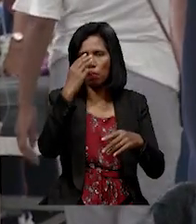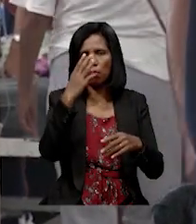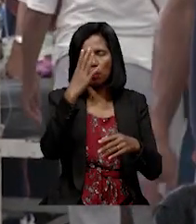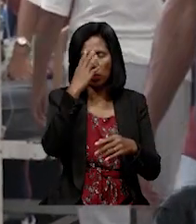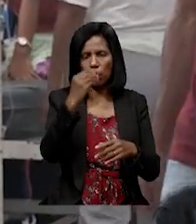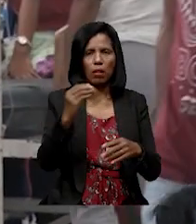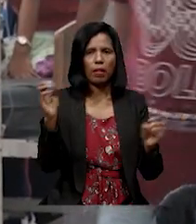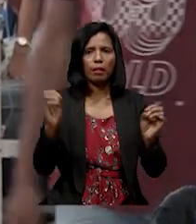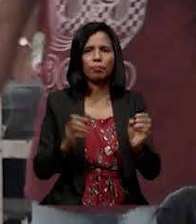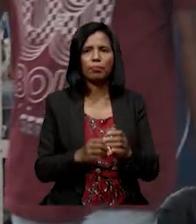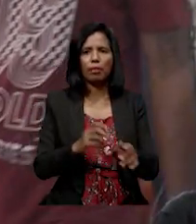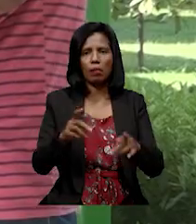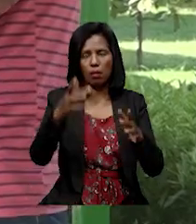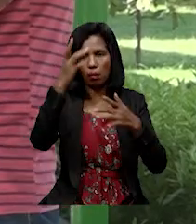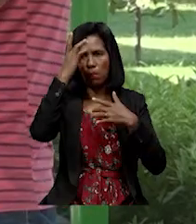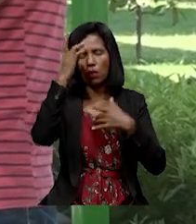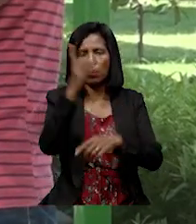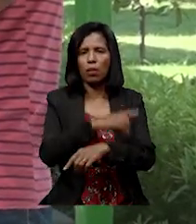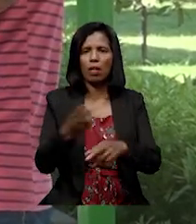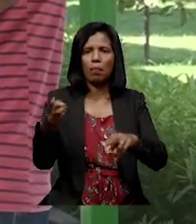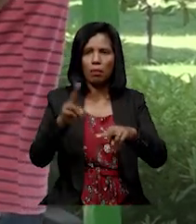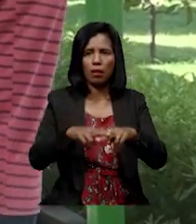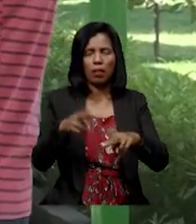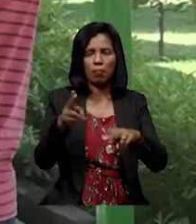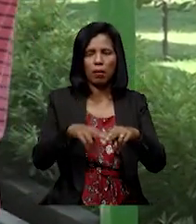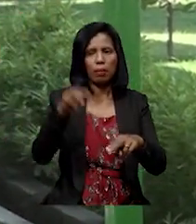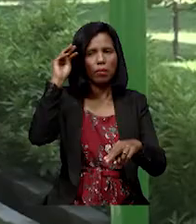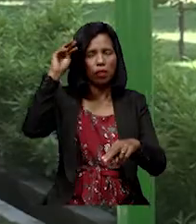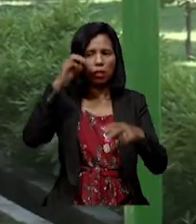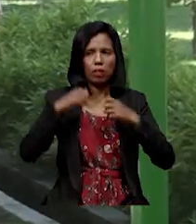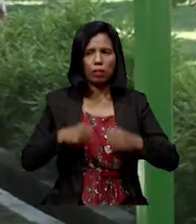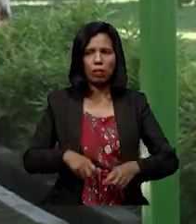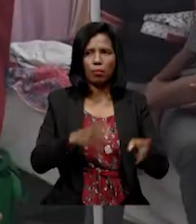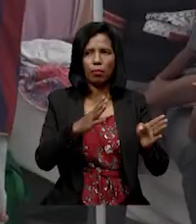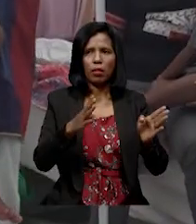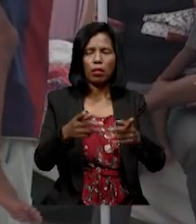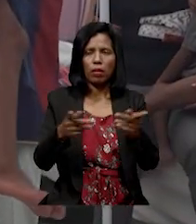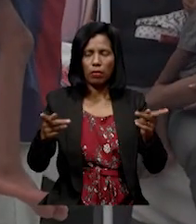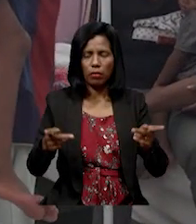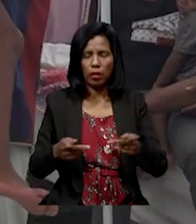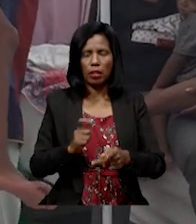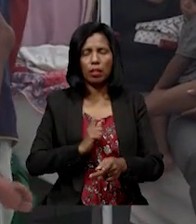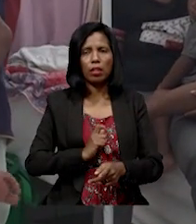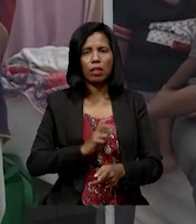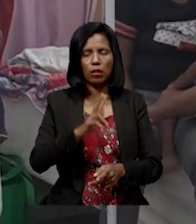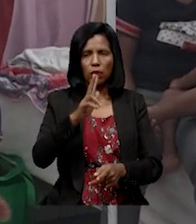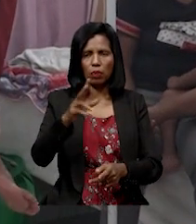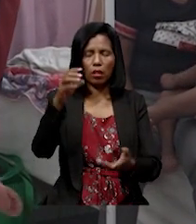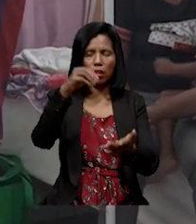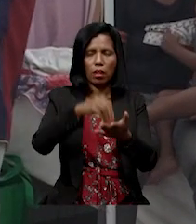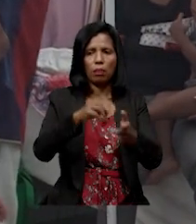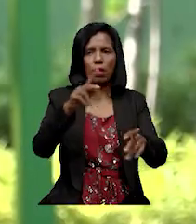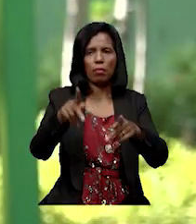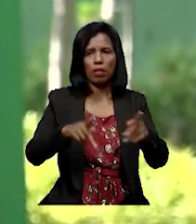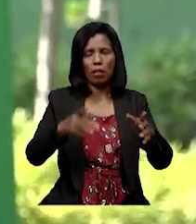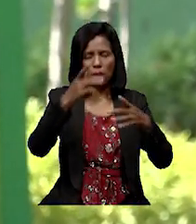dengue nebe cada loron aumenta ba bebek, Ministério Saúde prepara ona fatin isolamento ta sitolu, ato coloca logisticamente